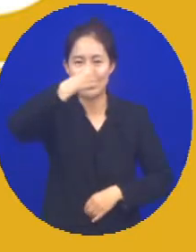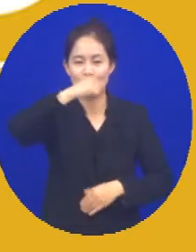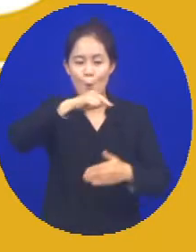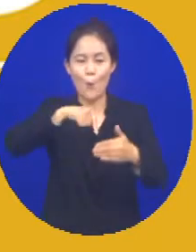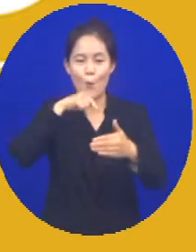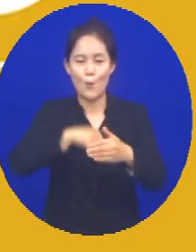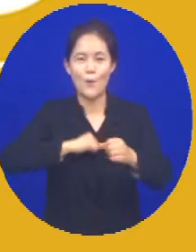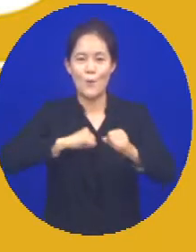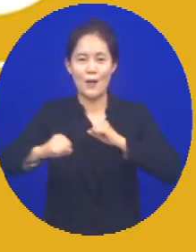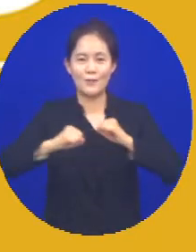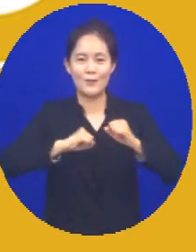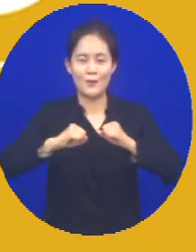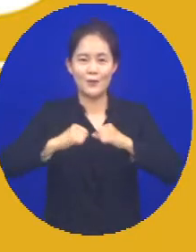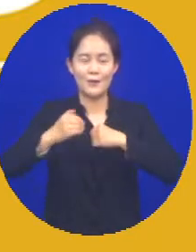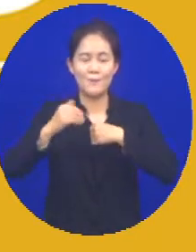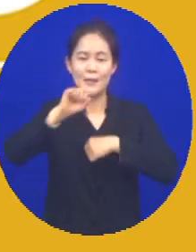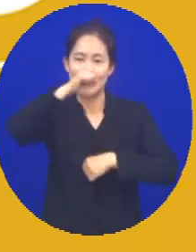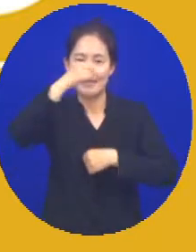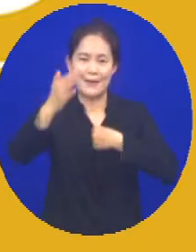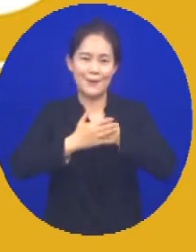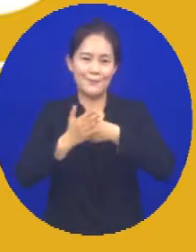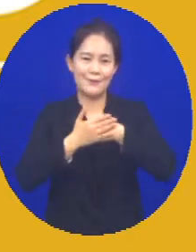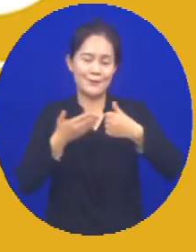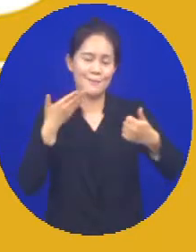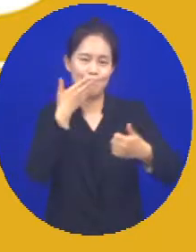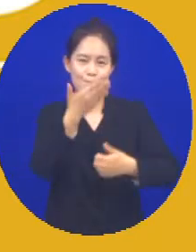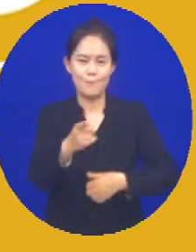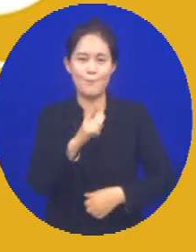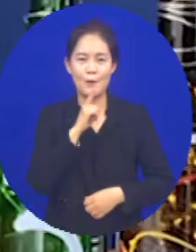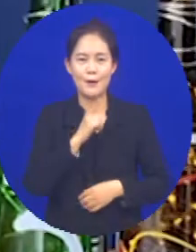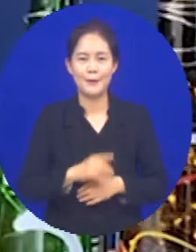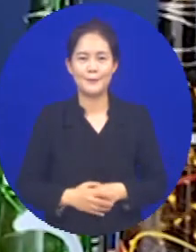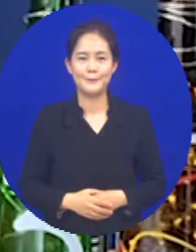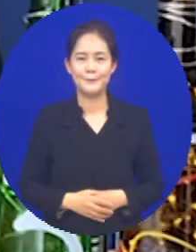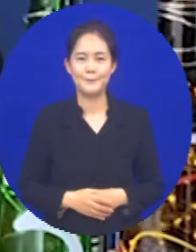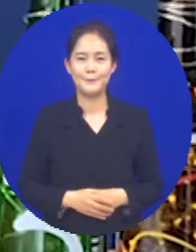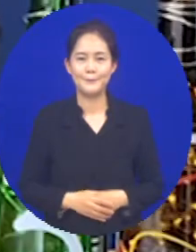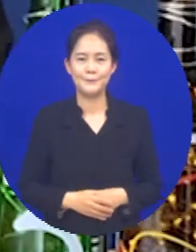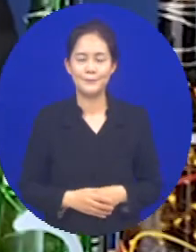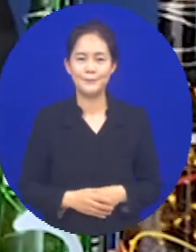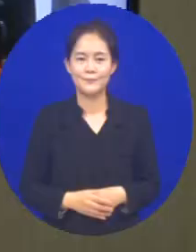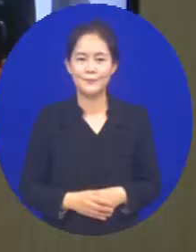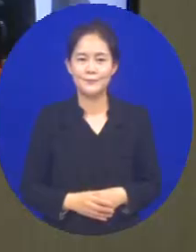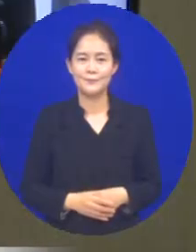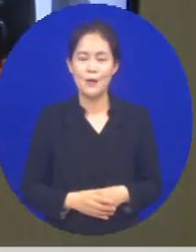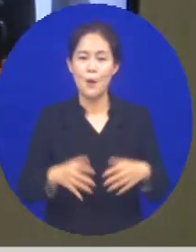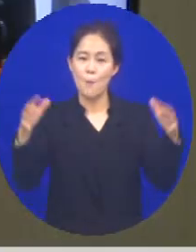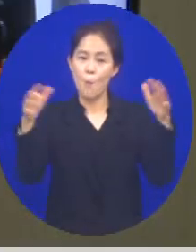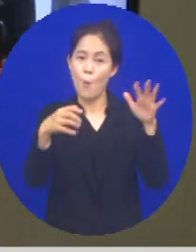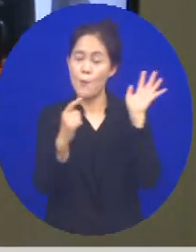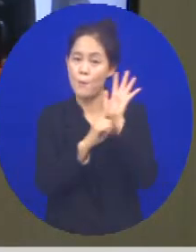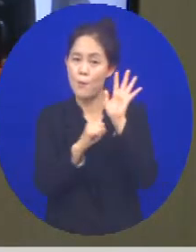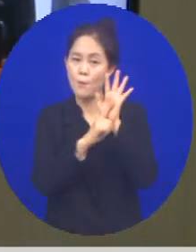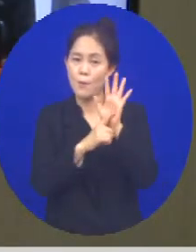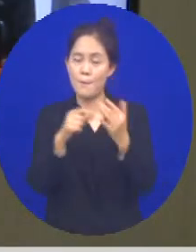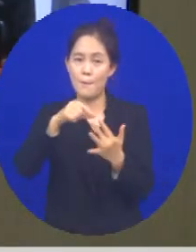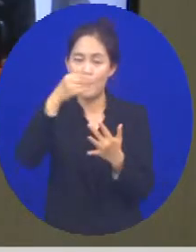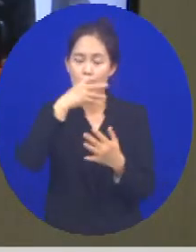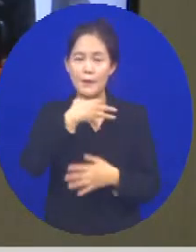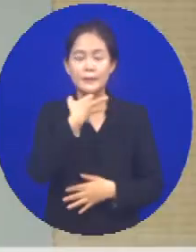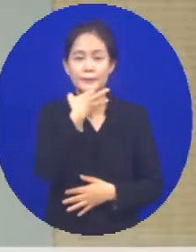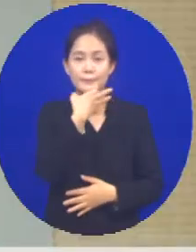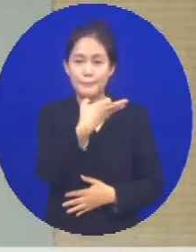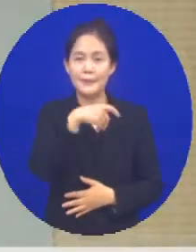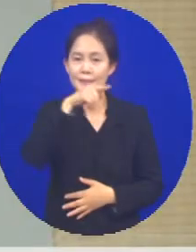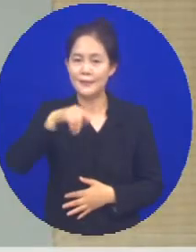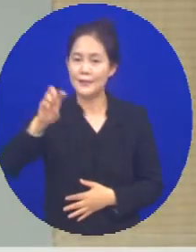예산의 범위에서 그 활동에 필요한 경비를 지원할 수 있다 이렇게 규정하고 있습니다 공개 모집으로 선발된 반 내